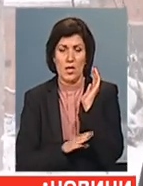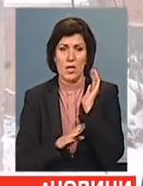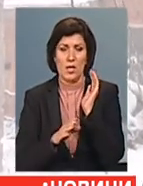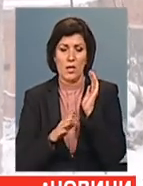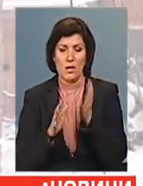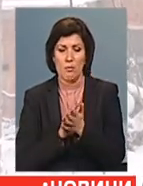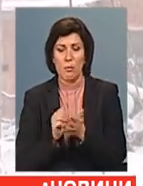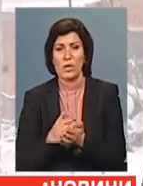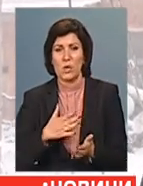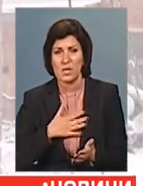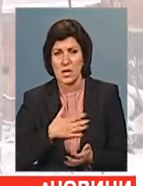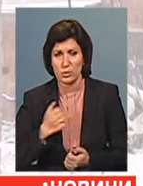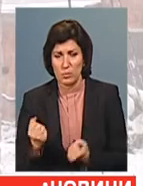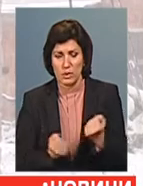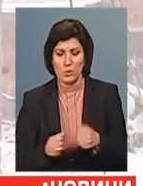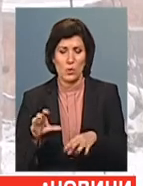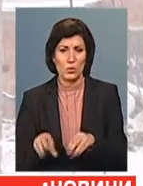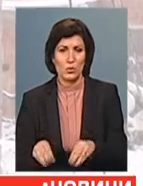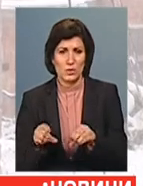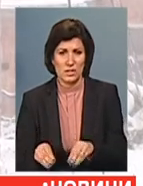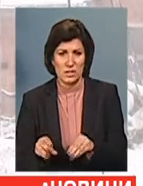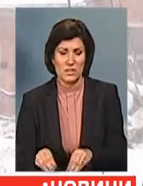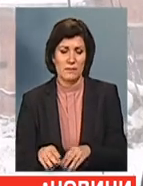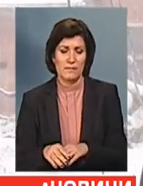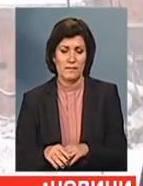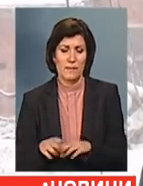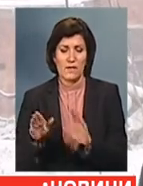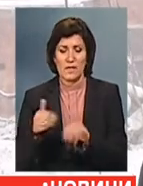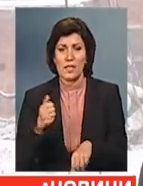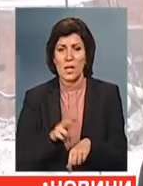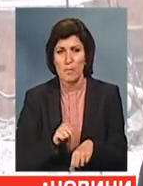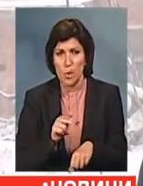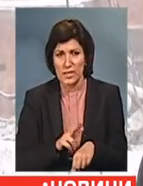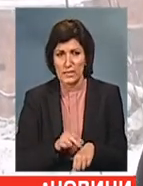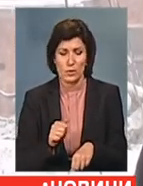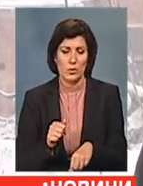Побило нашу машину і сусідній бус білий. Викликали поліцію,